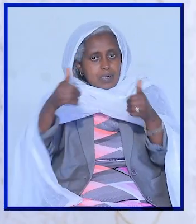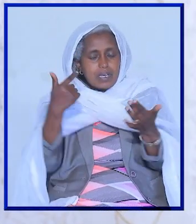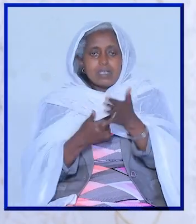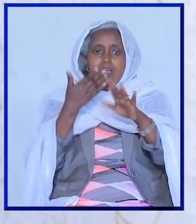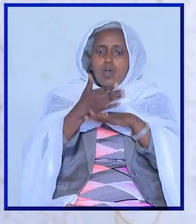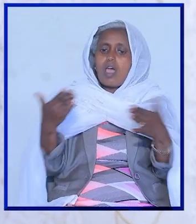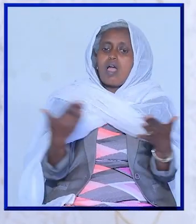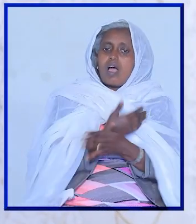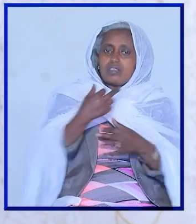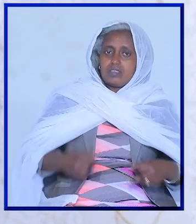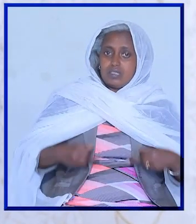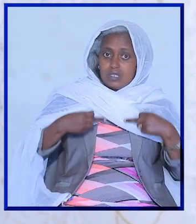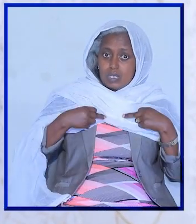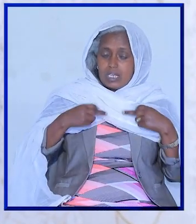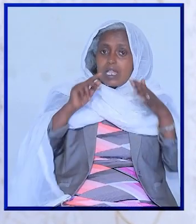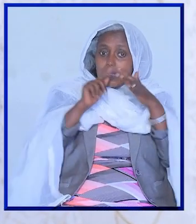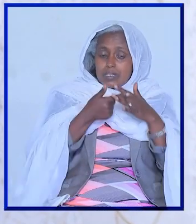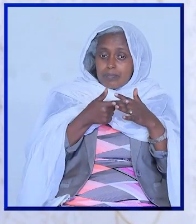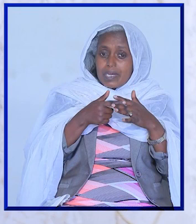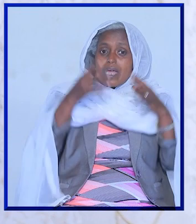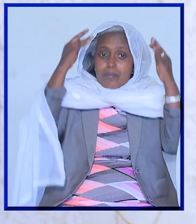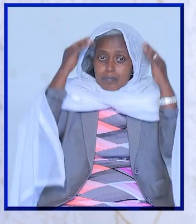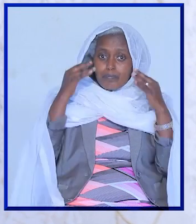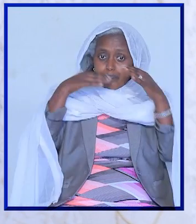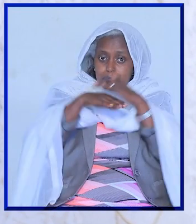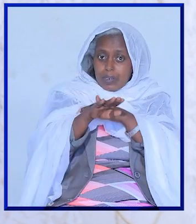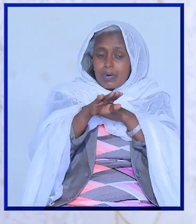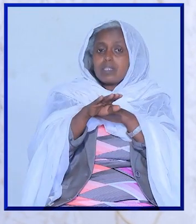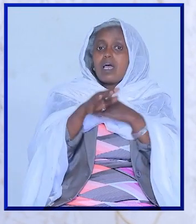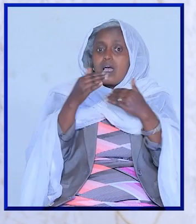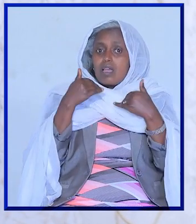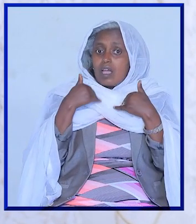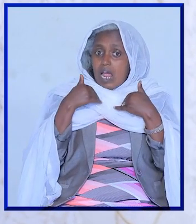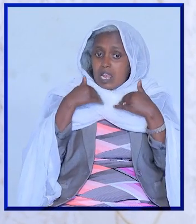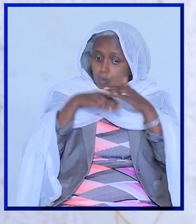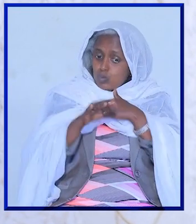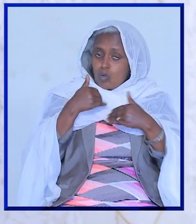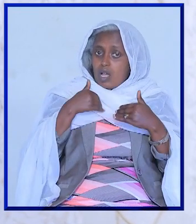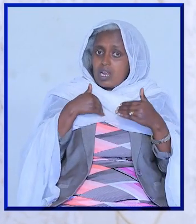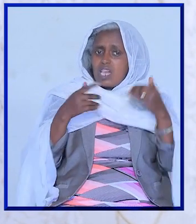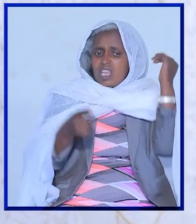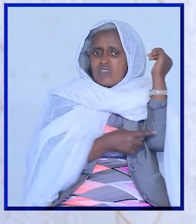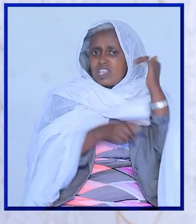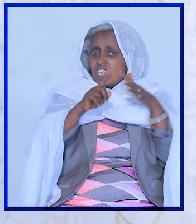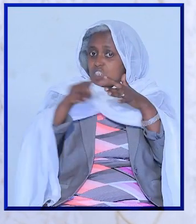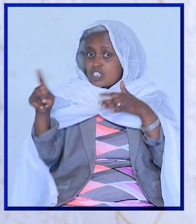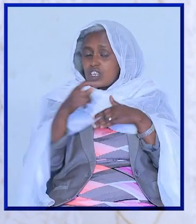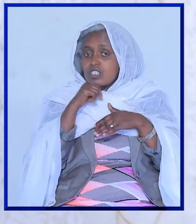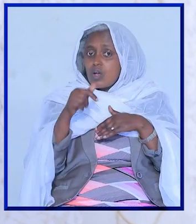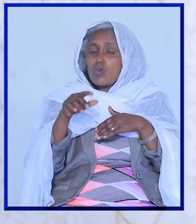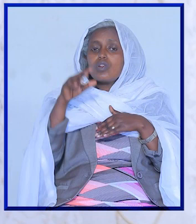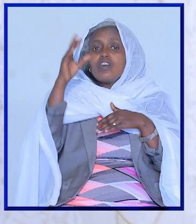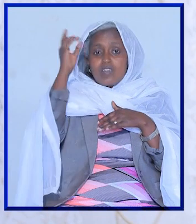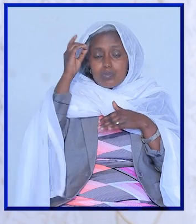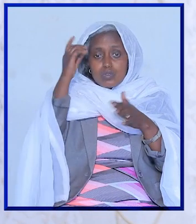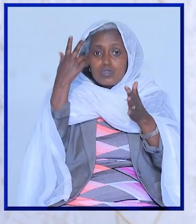በኋላ አዲስ ህይወት ለመጀመር ምናኔው በውስጧ ካለ ከፈተና ሽሽት አንጻር ሳይሆን ሐዋርያው ቅዱስ ጳውሎስ በፊልጵስዩስ ምዕራፍ